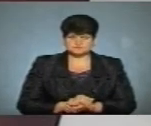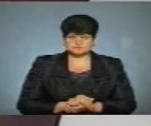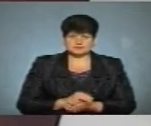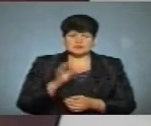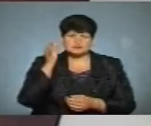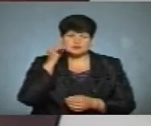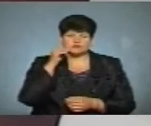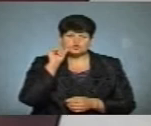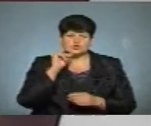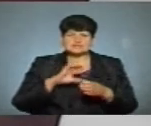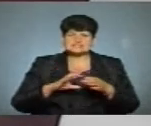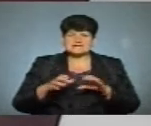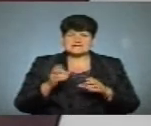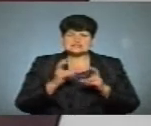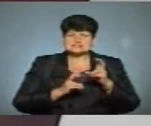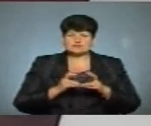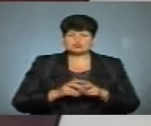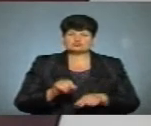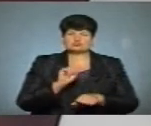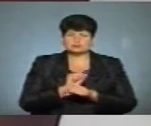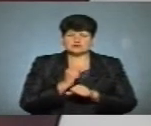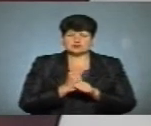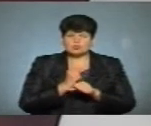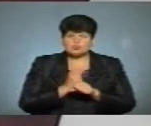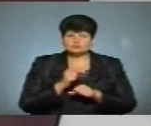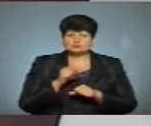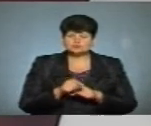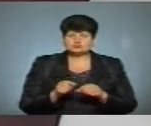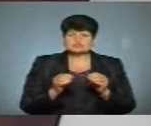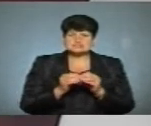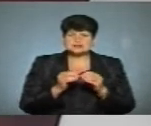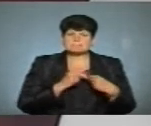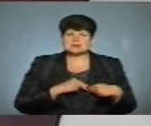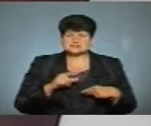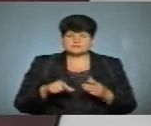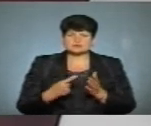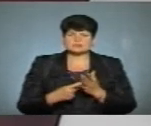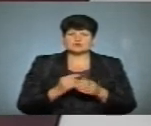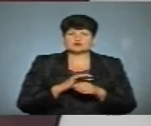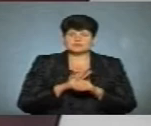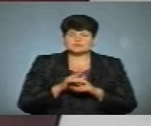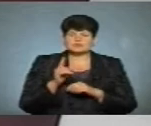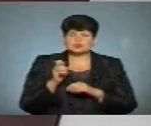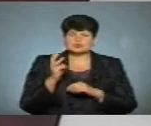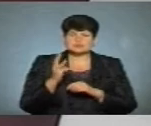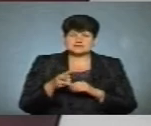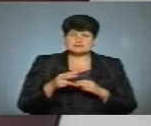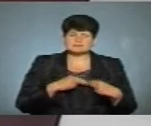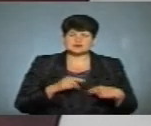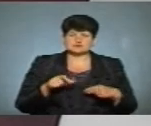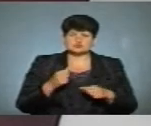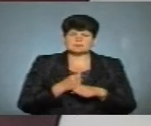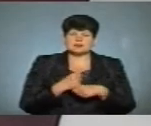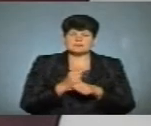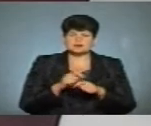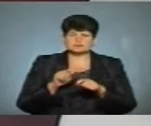Нагадаю, вчора цегельний завод частково призупинив роботу через те, що у 10 працівників підтвердили коронавірус. 130 працівникам зробили